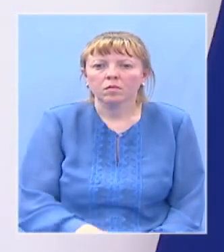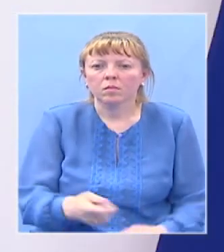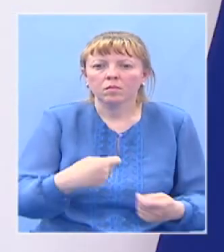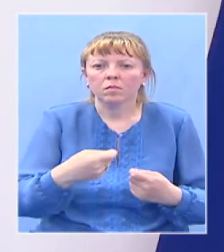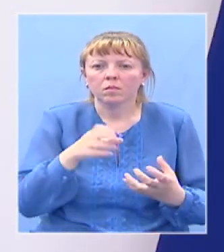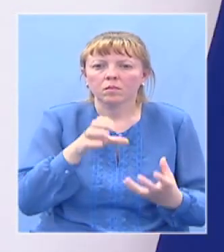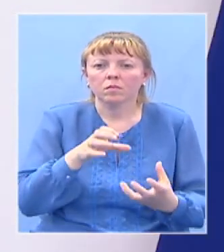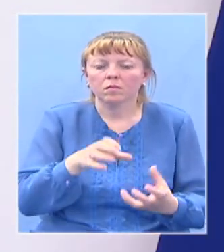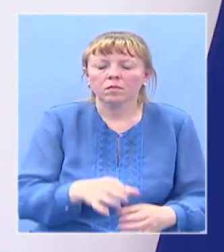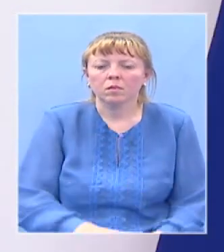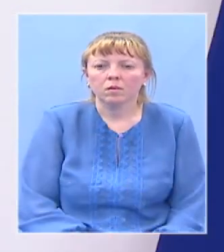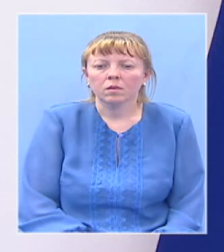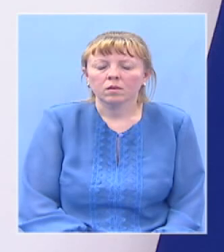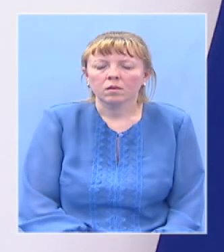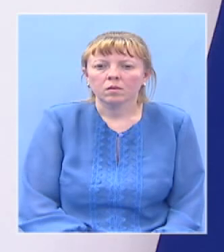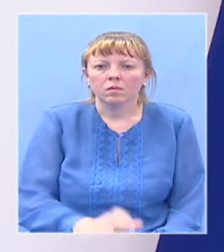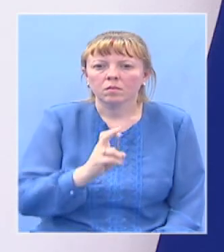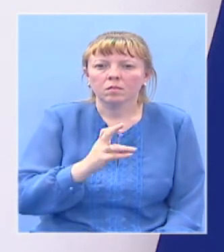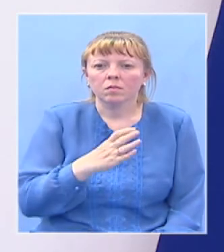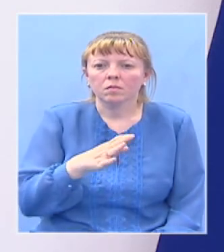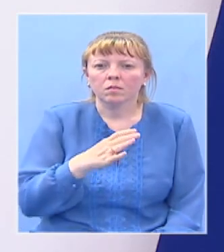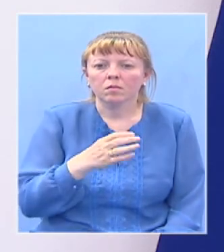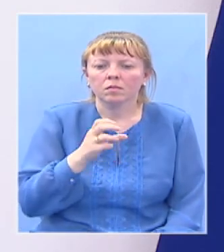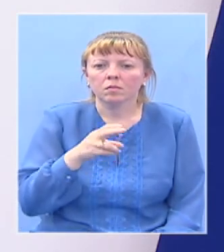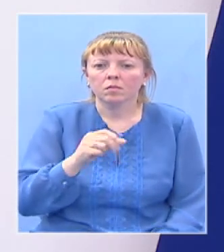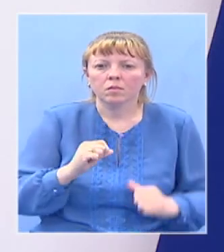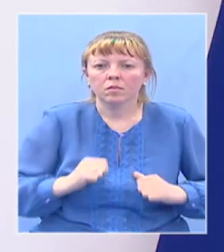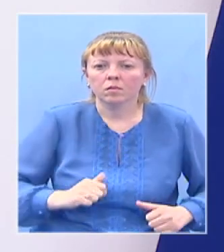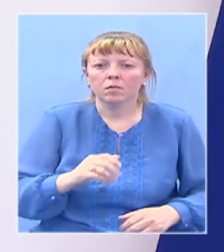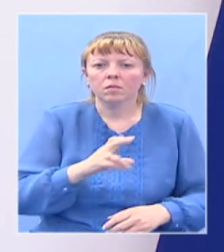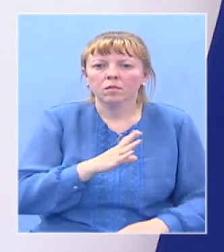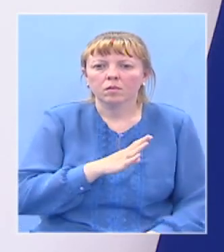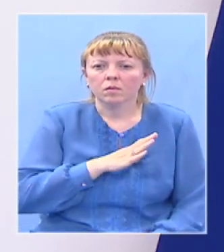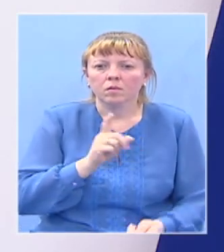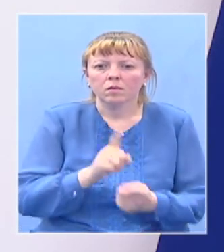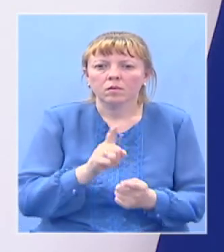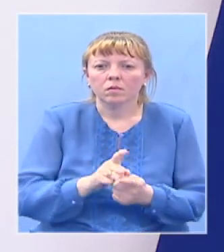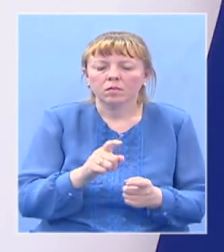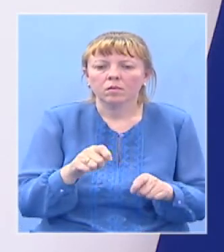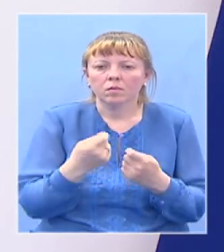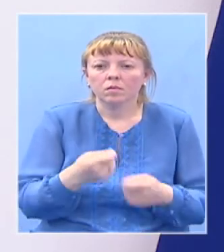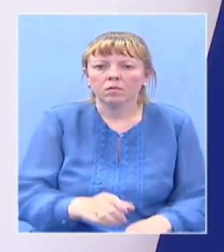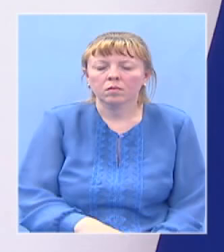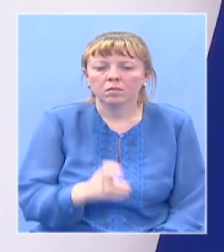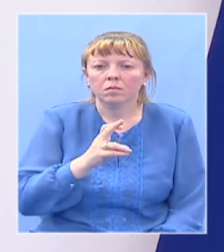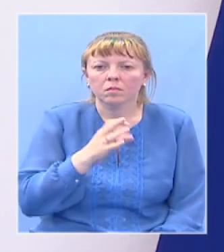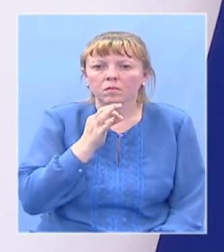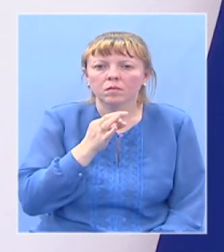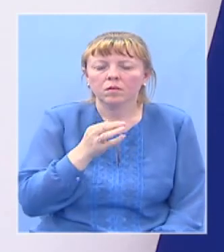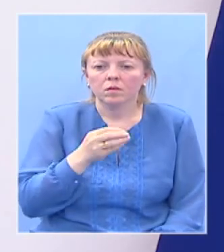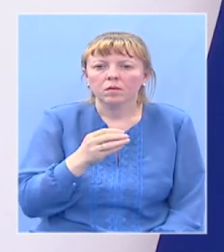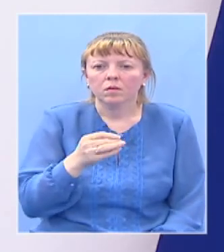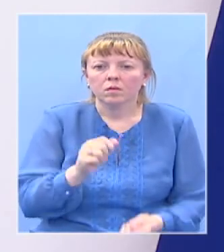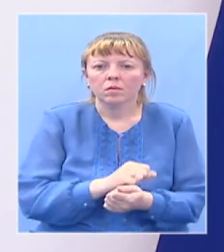транспортным средством без слета это часто встреча также без соответствующего